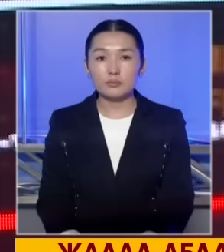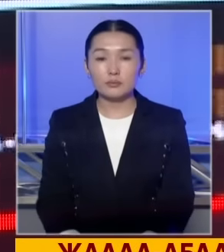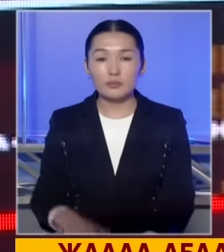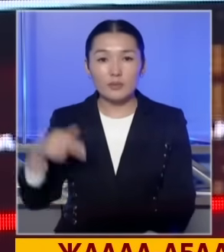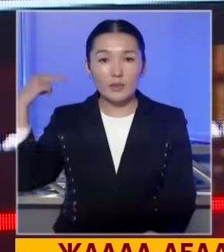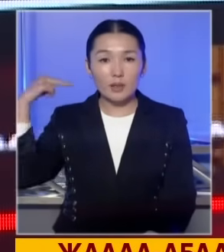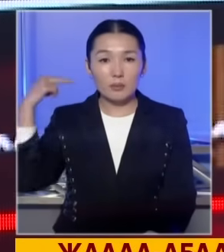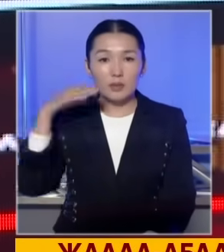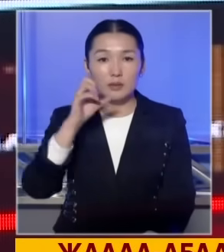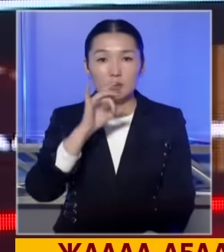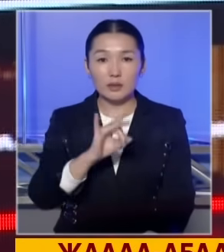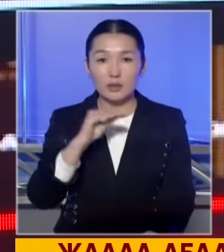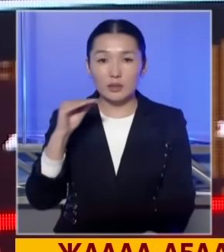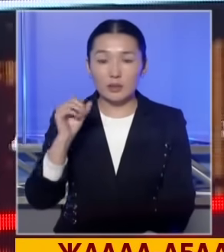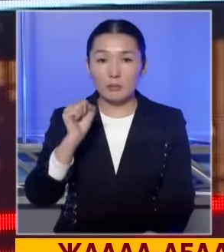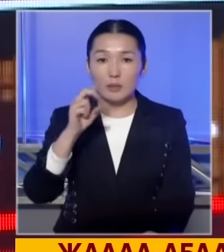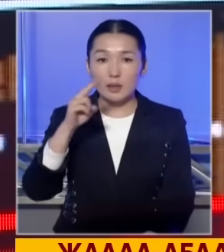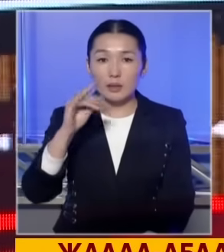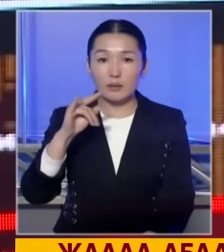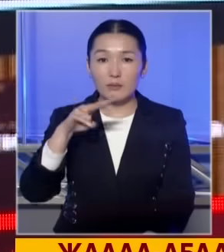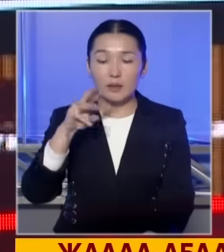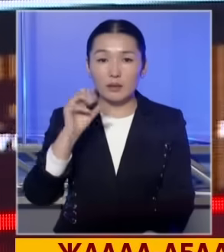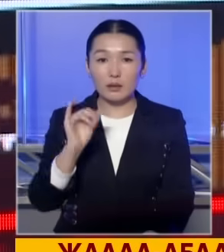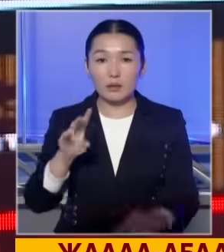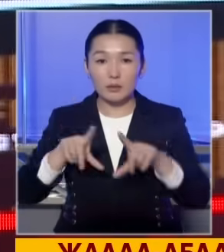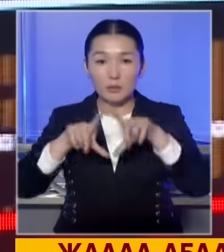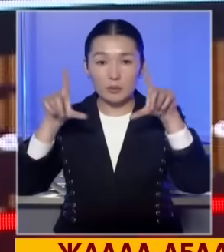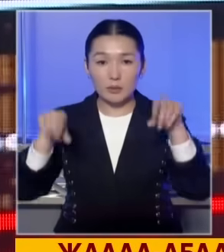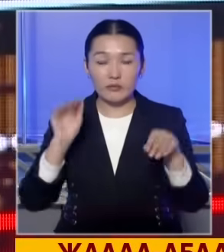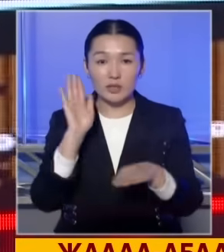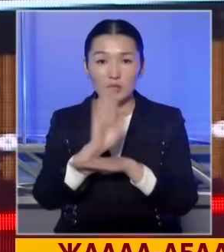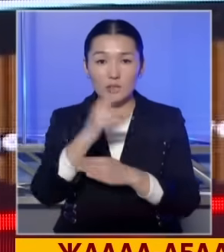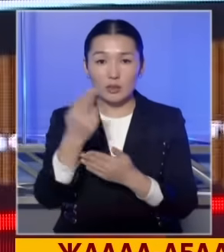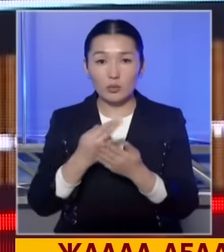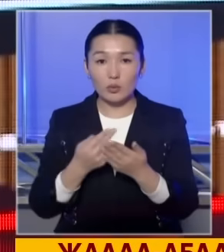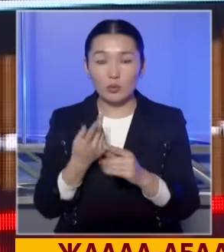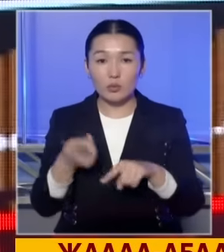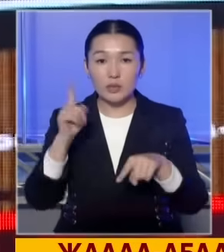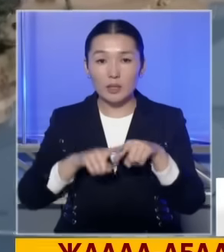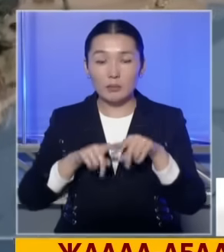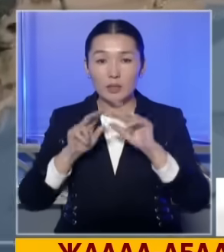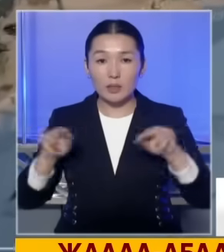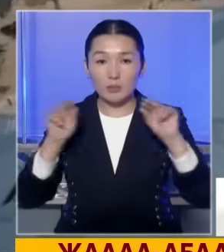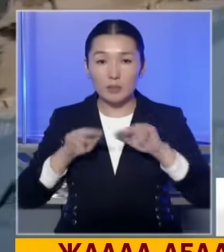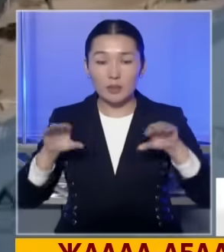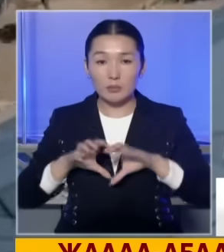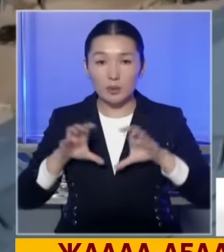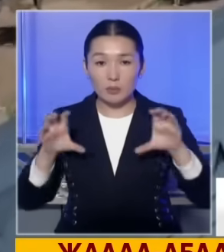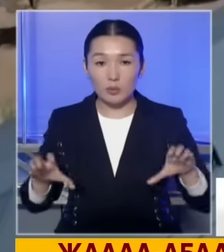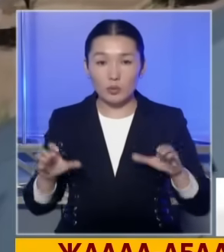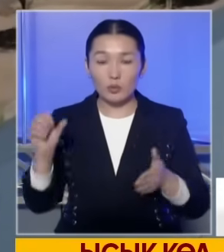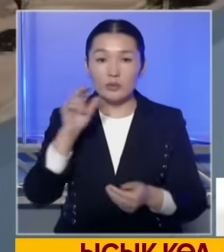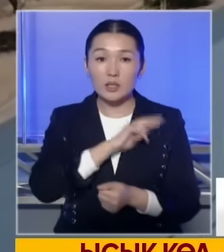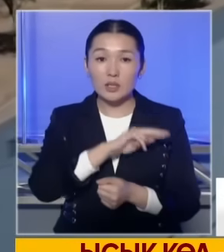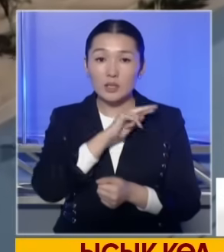Президент Садыр Жапаров Акылман президенттик лицейи жөнүндө жарлыкка кол койду. Ага ылайык билим берүү жана илим министрлигине караштуу иштеп